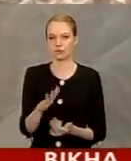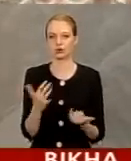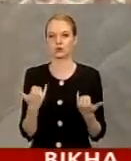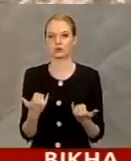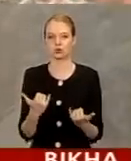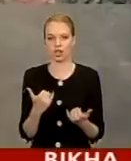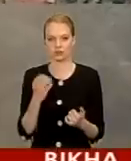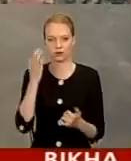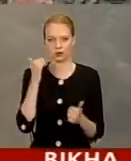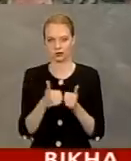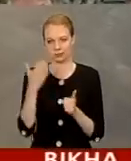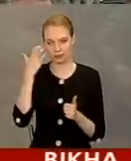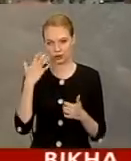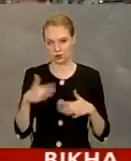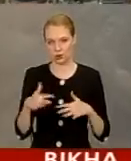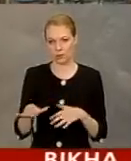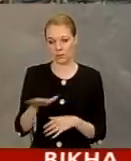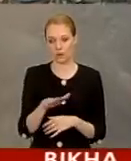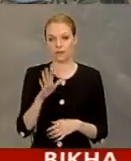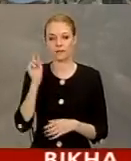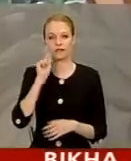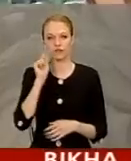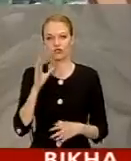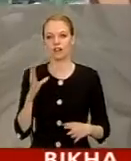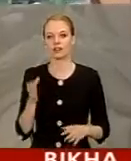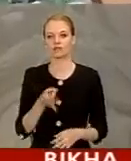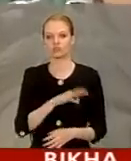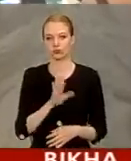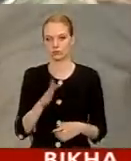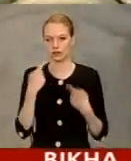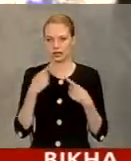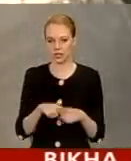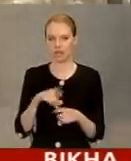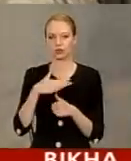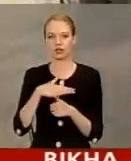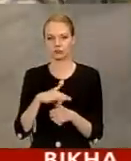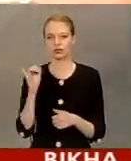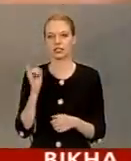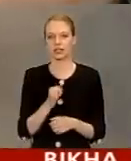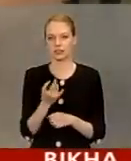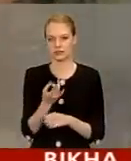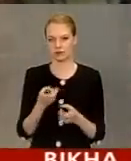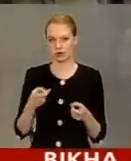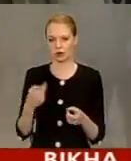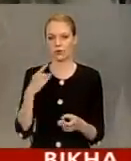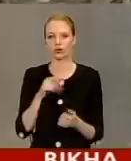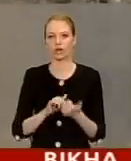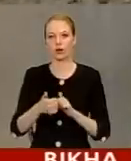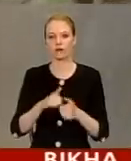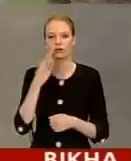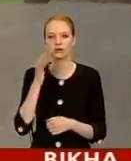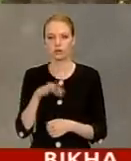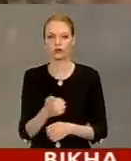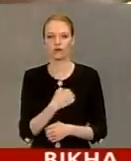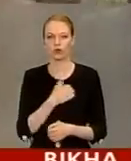сучасному Причорномор'ї. У навчаннях використають бронетехніку, гелікоптери та стрілецьку зброю. На обмін досвідом